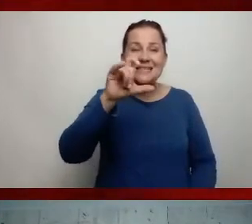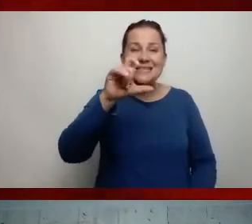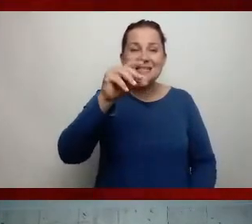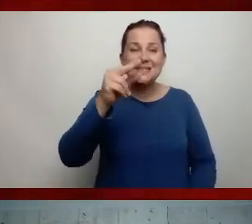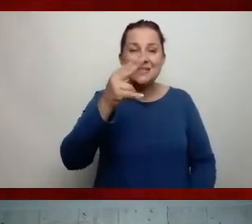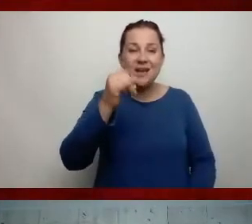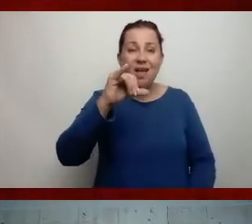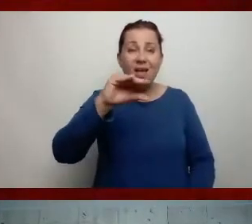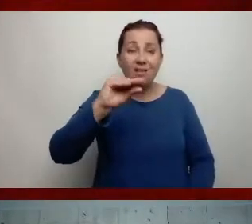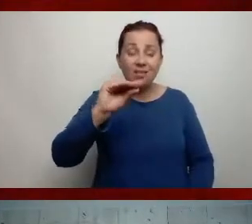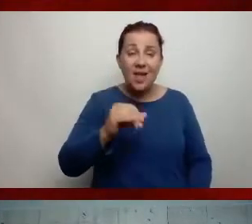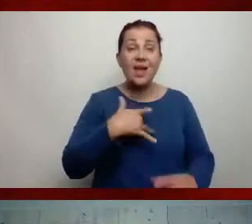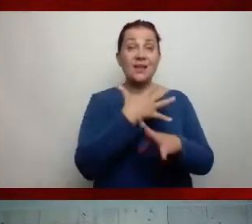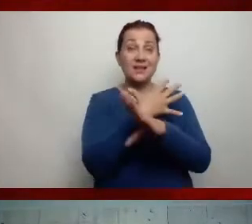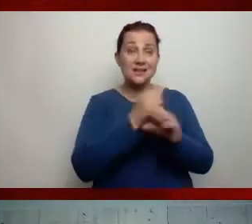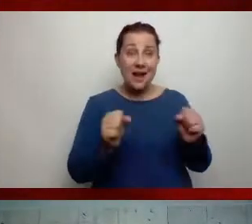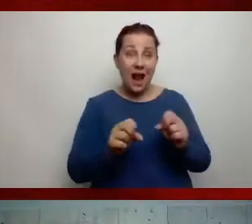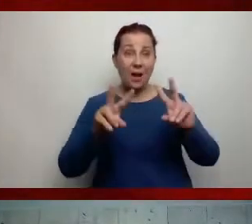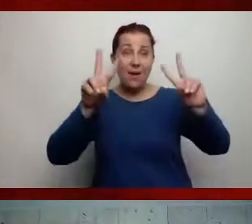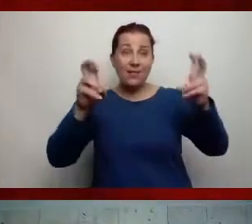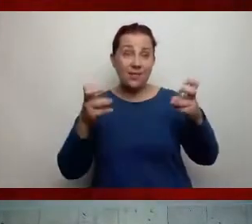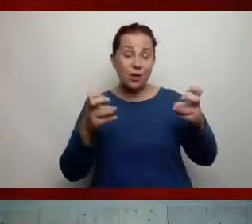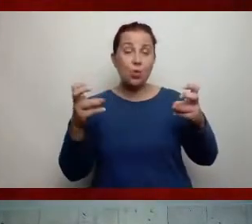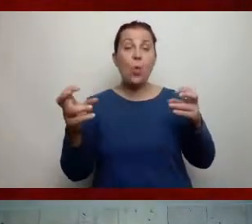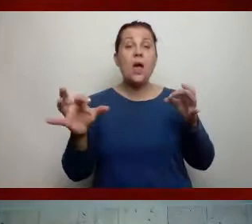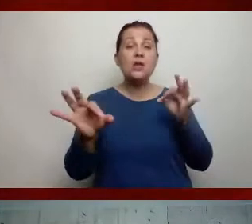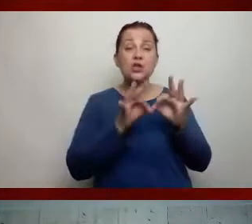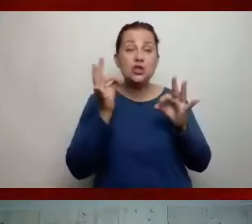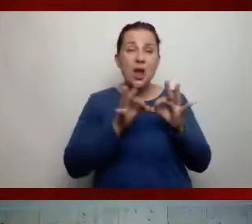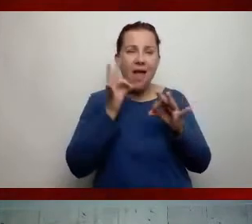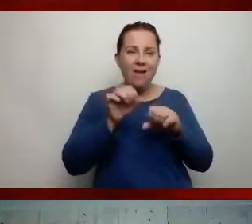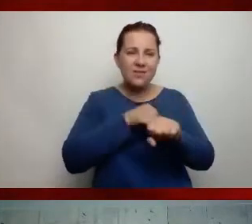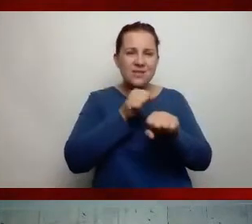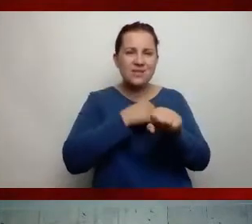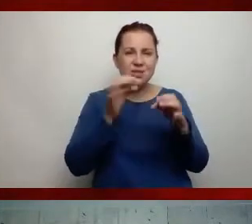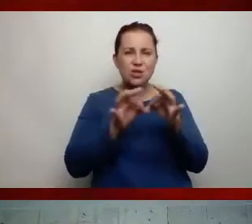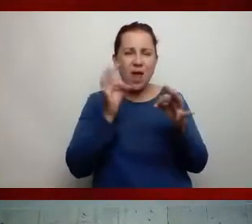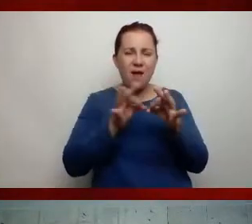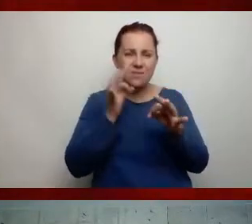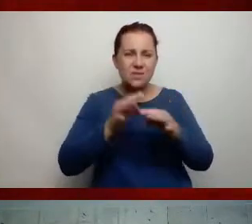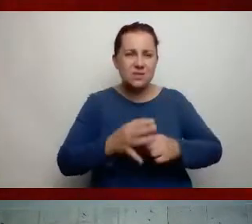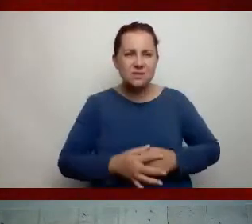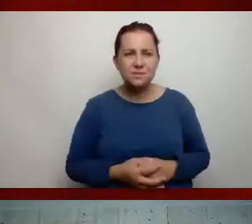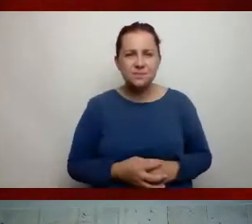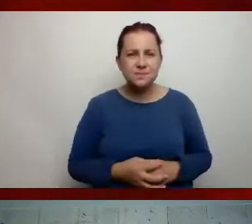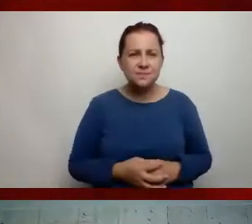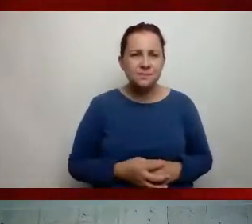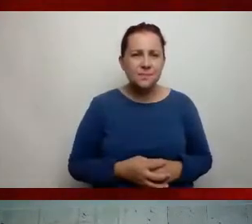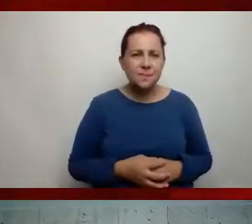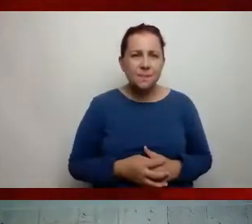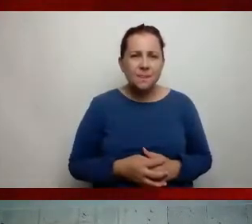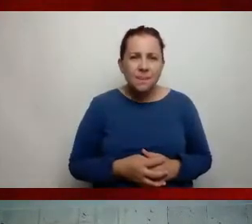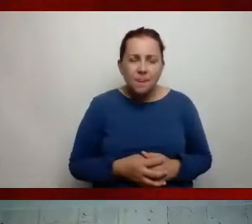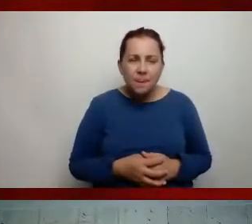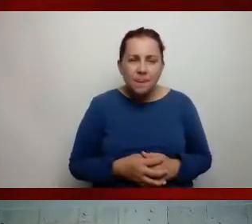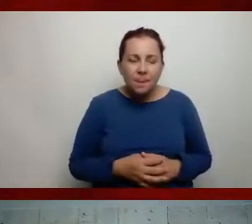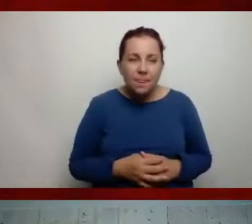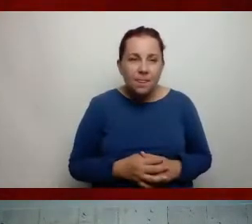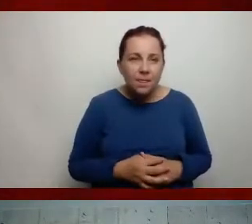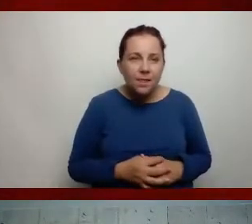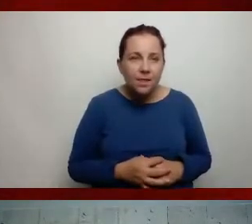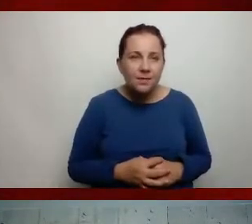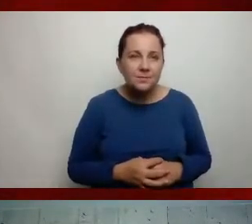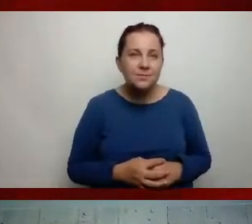I pierwsze trzy osoby, które odpowiedzą prawidłowo na to pytanie, Instytut Witkacego obdaruje ich właśnie